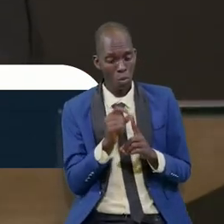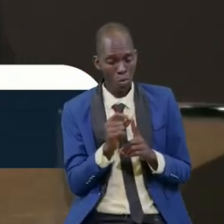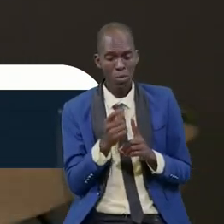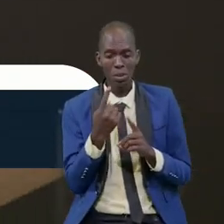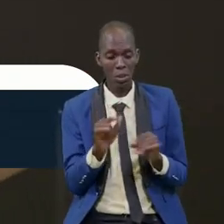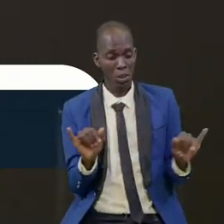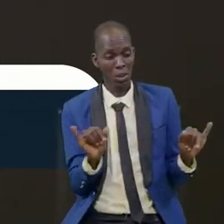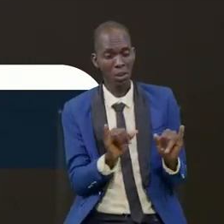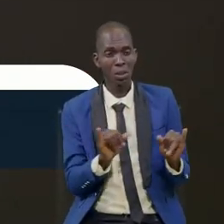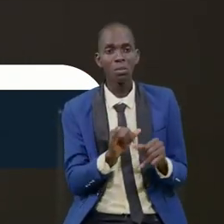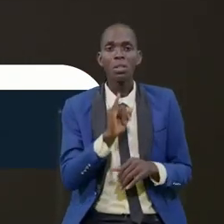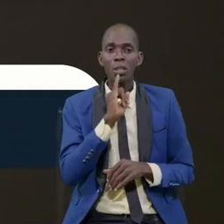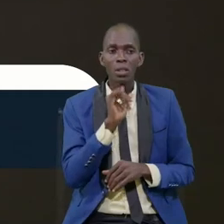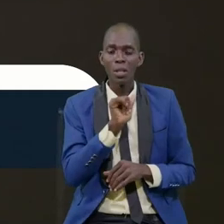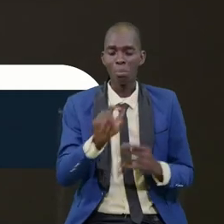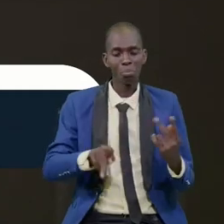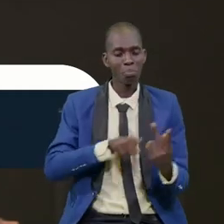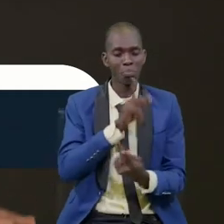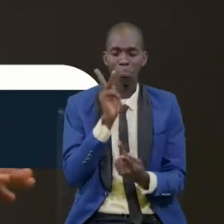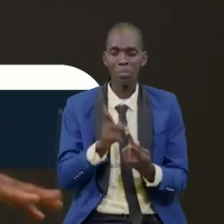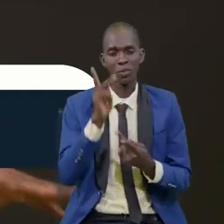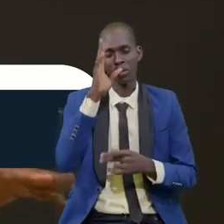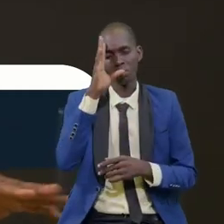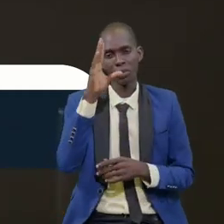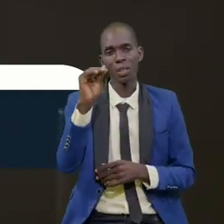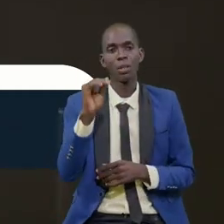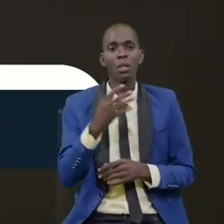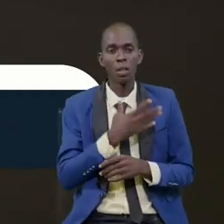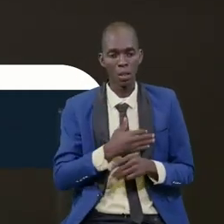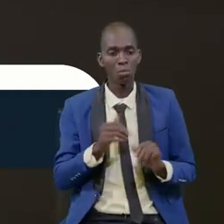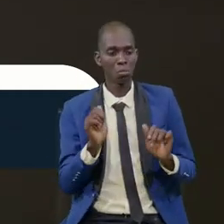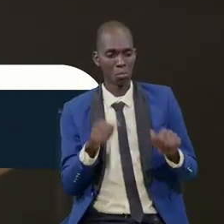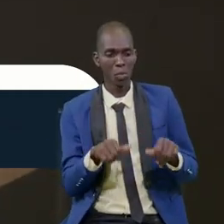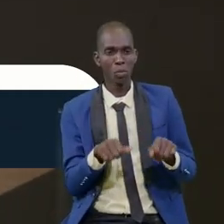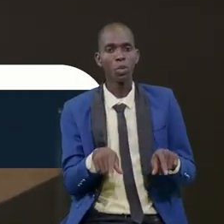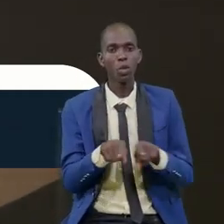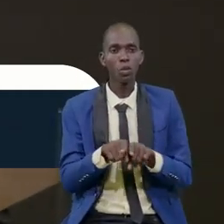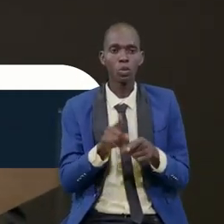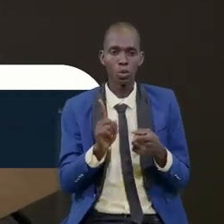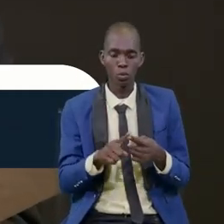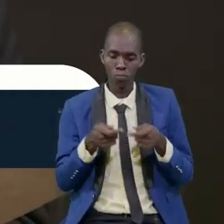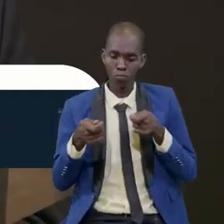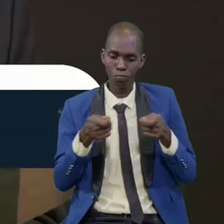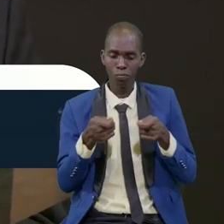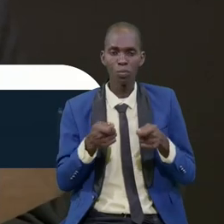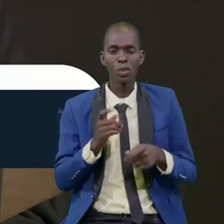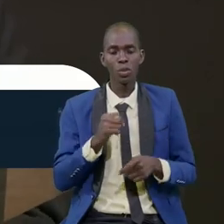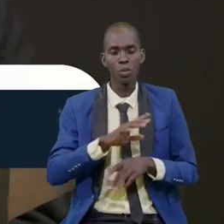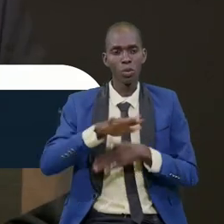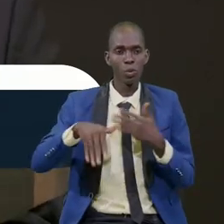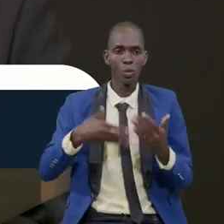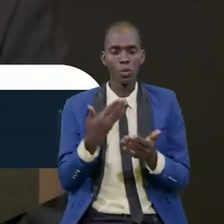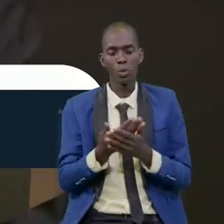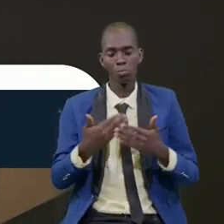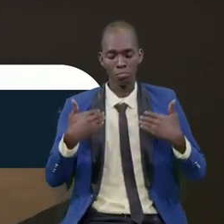ne branche point en parole, c'est un homme parfait capable de tenir tout